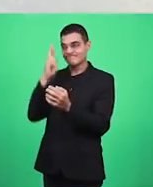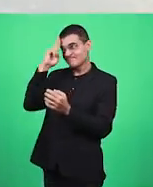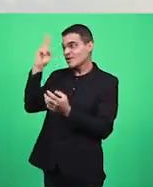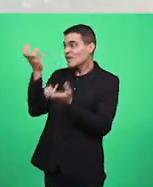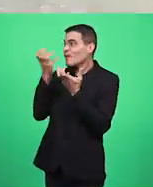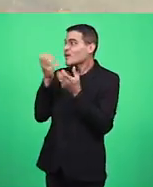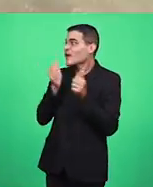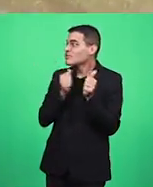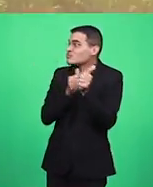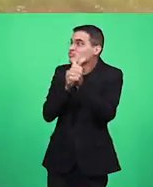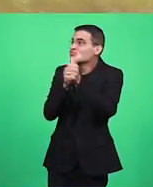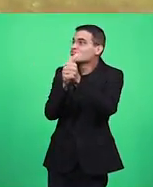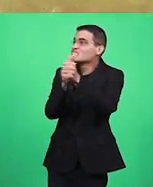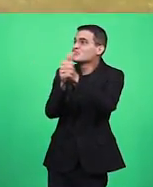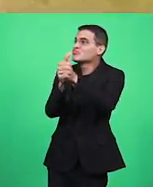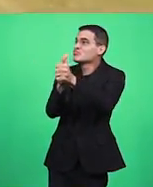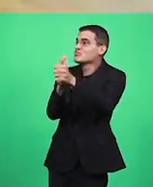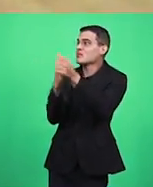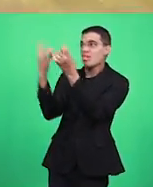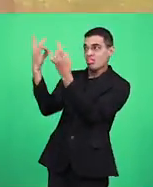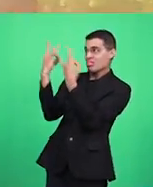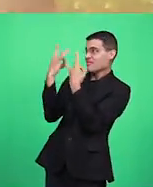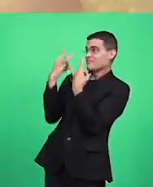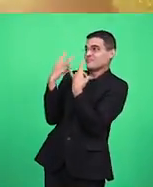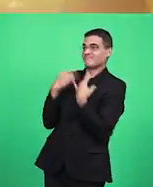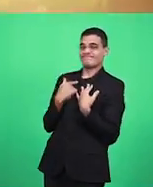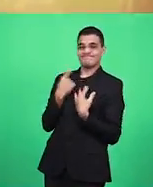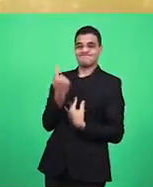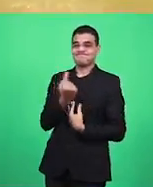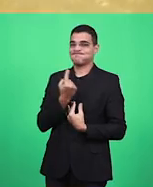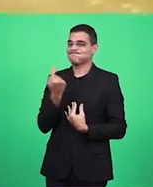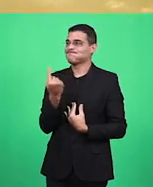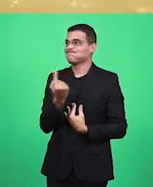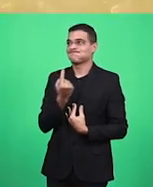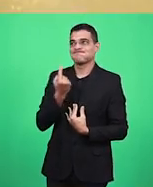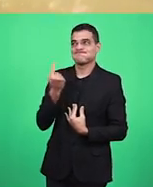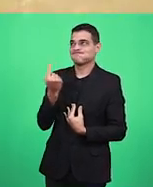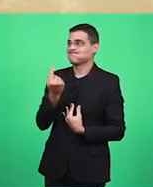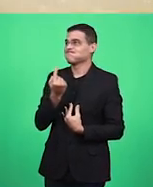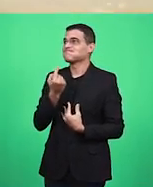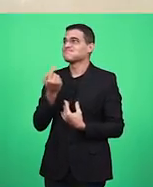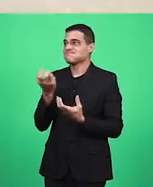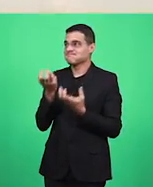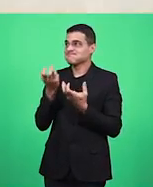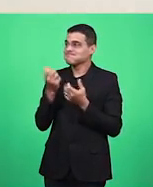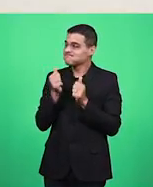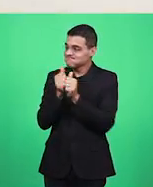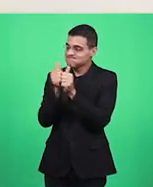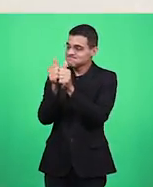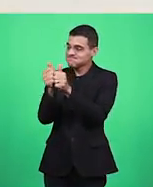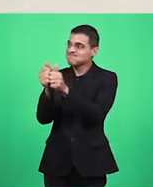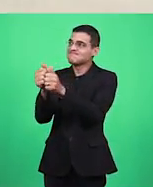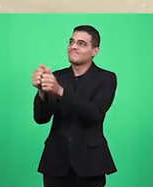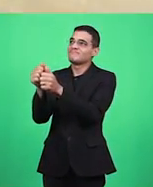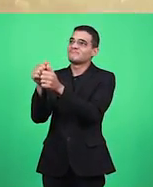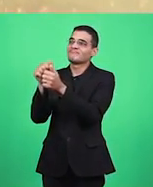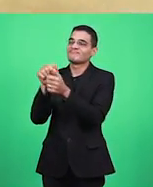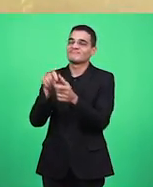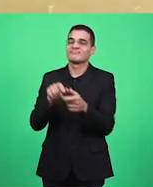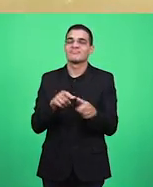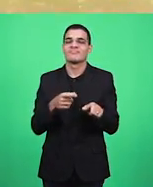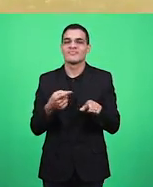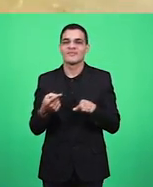проходят? Господь, я хочу последовать за ними. Не оставь меня в